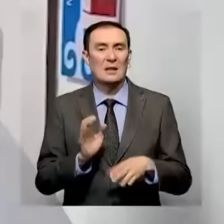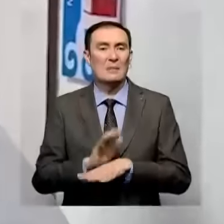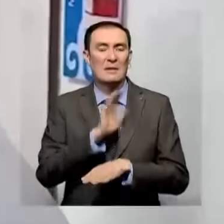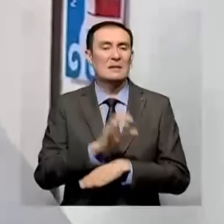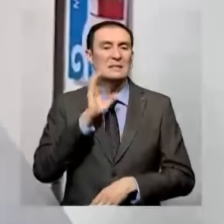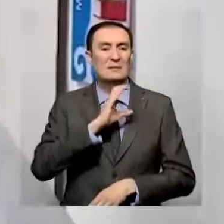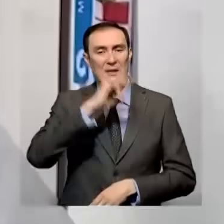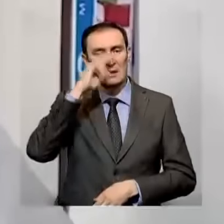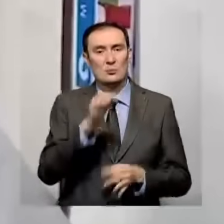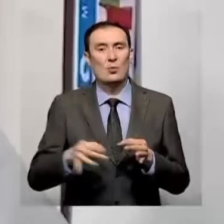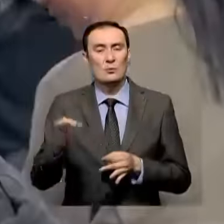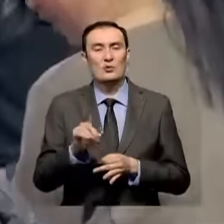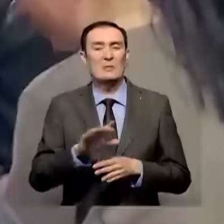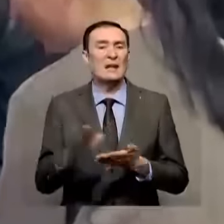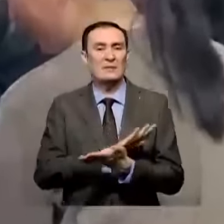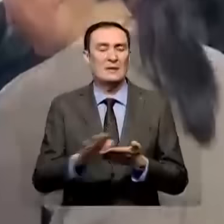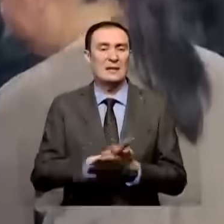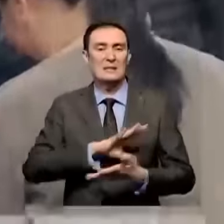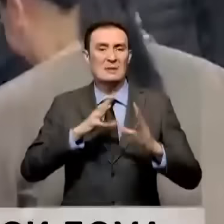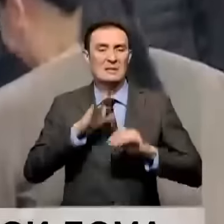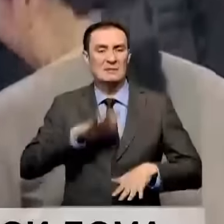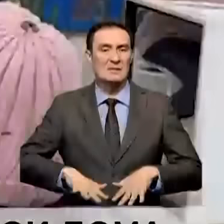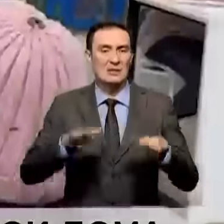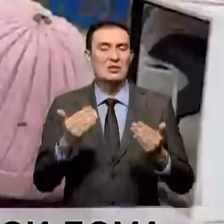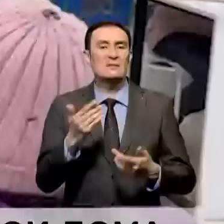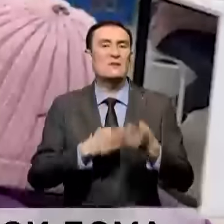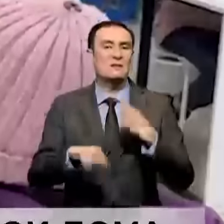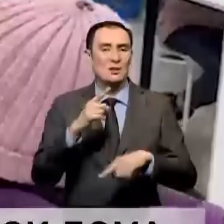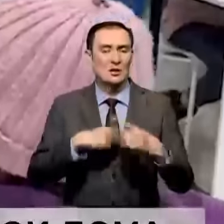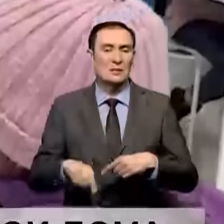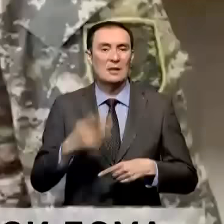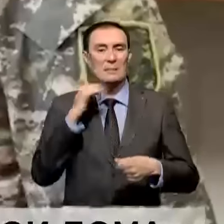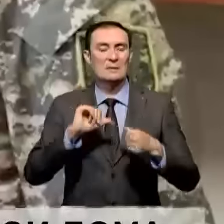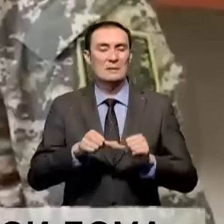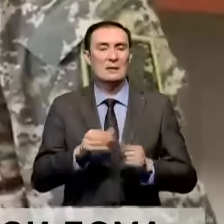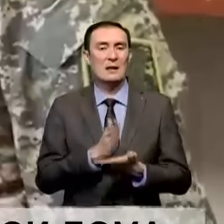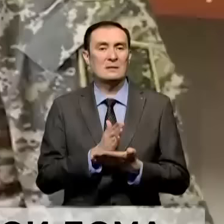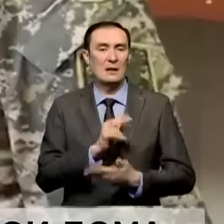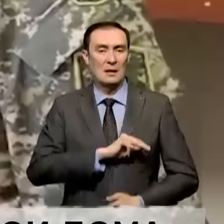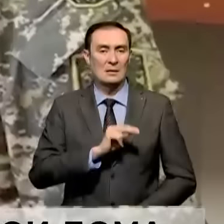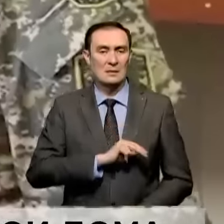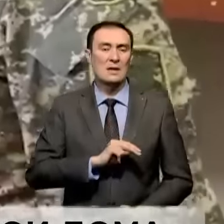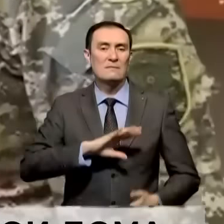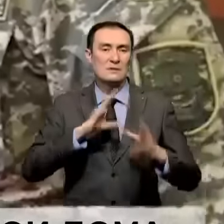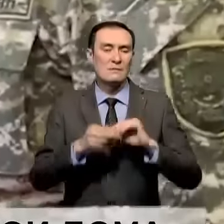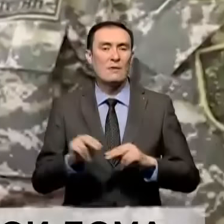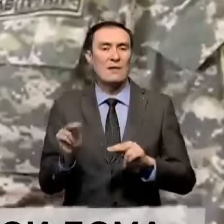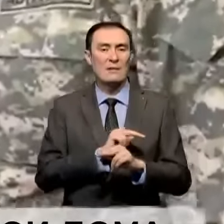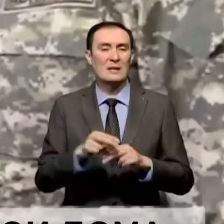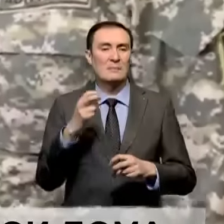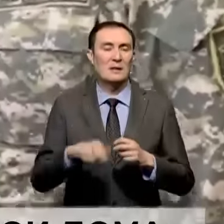направленных в Северо-Казахстанскую область для ликвидации последствий стихии, возвращаются на места постоянной дислокации. Всего